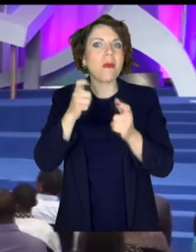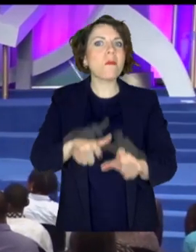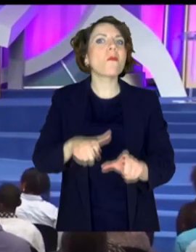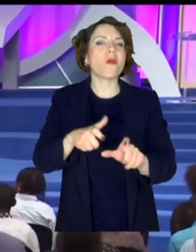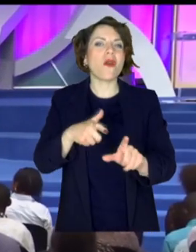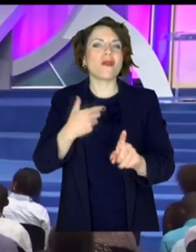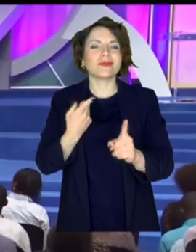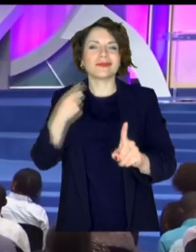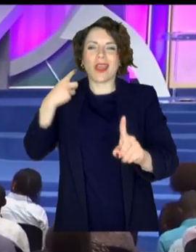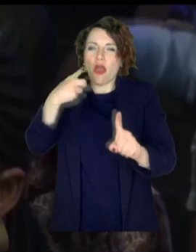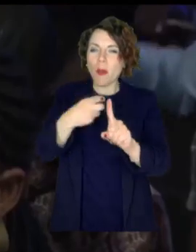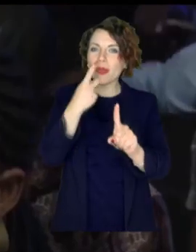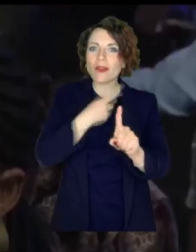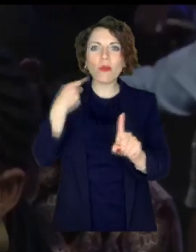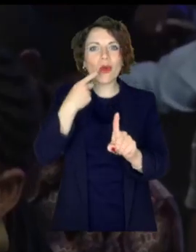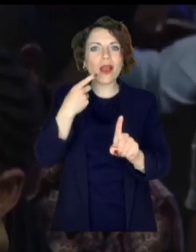più grande. E